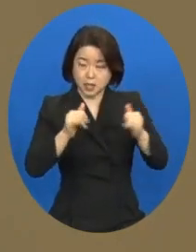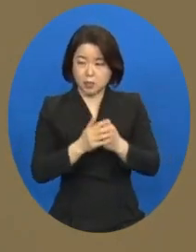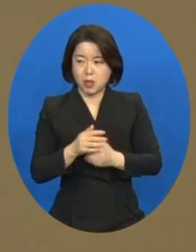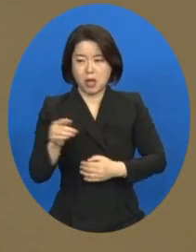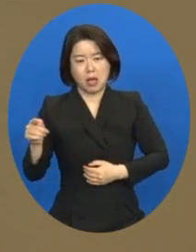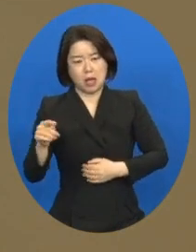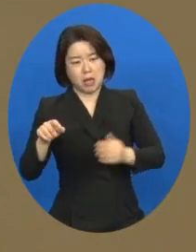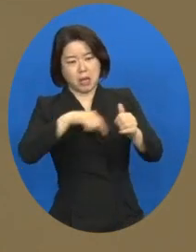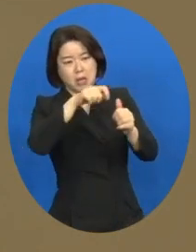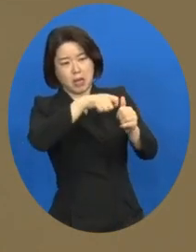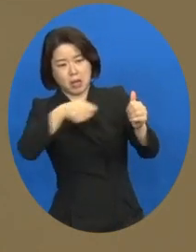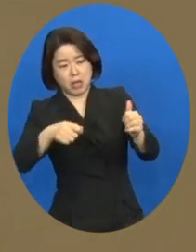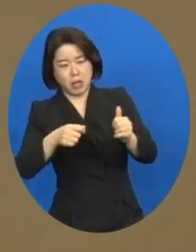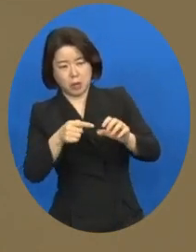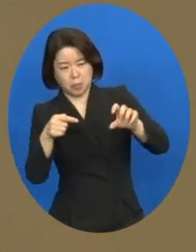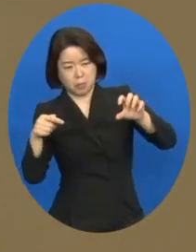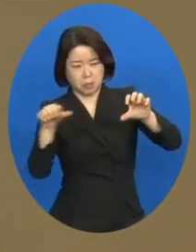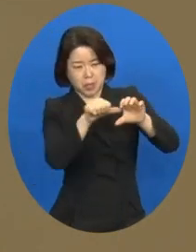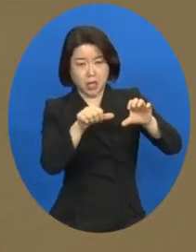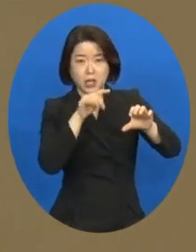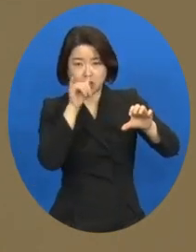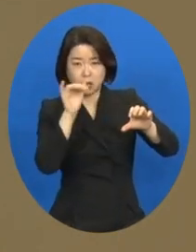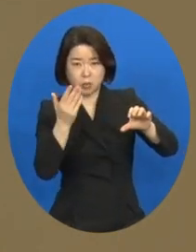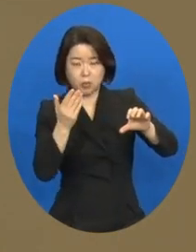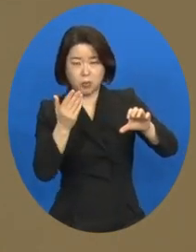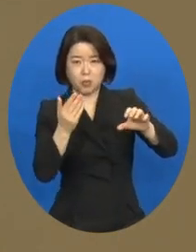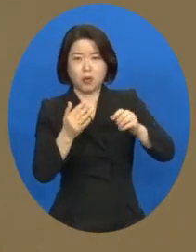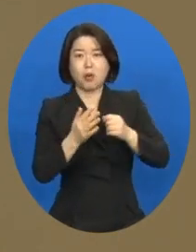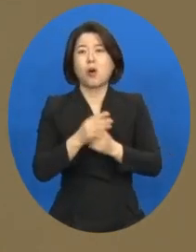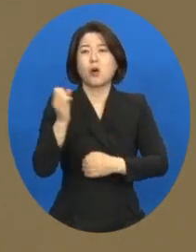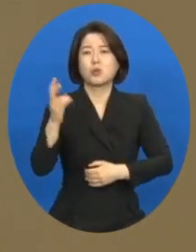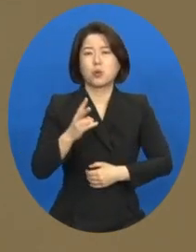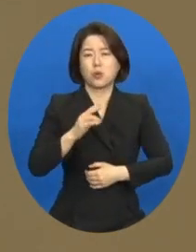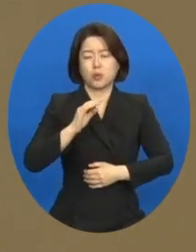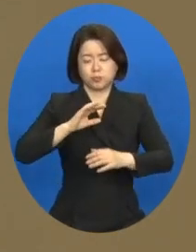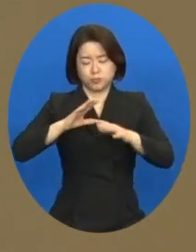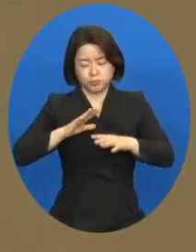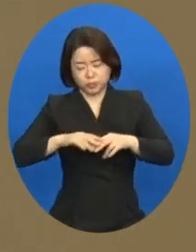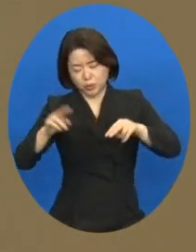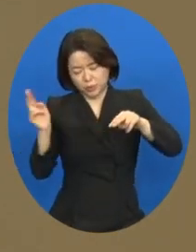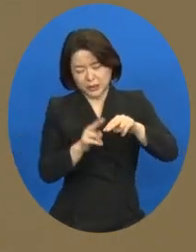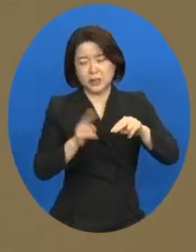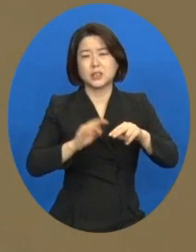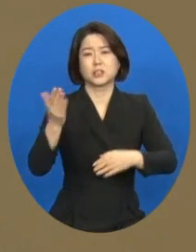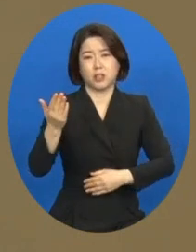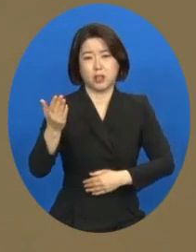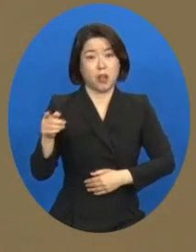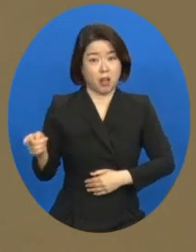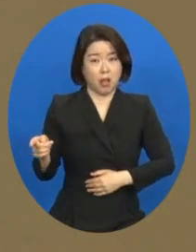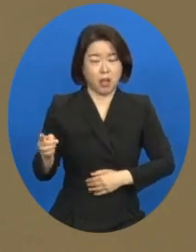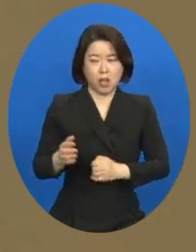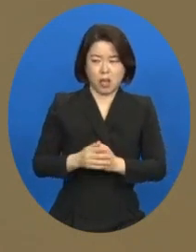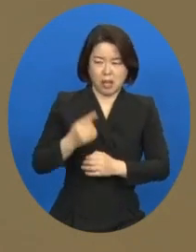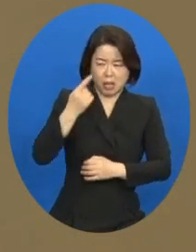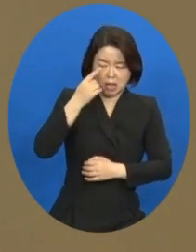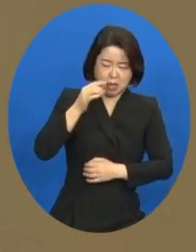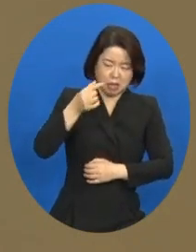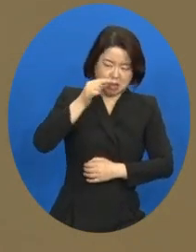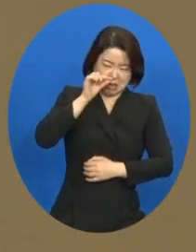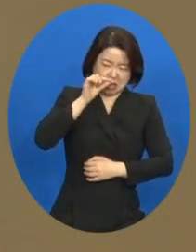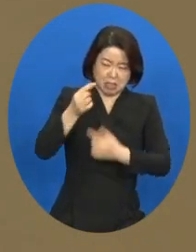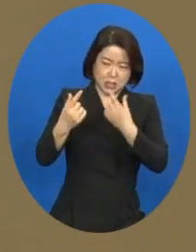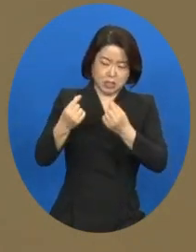올무와 덫이 되고 그리고 무서운 채찍이 되고 눈에 가시가